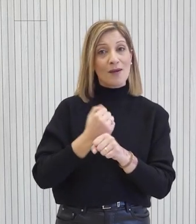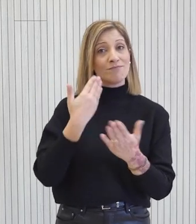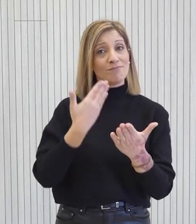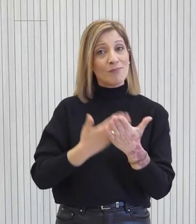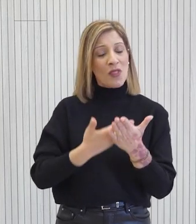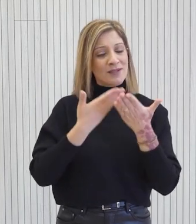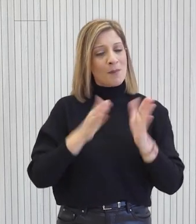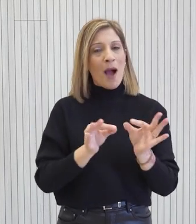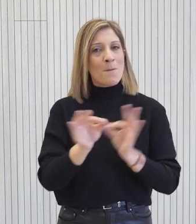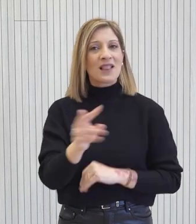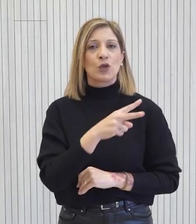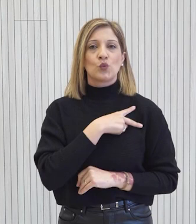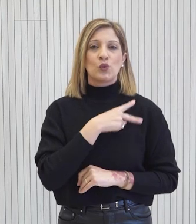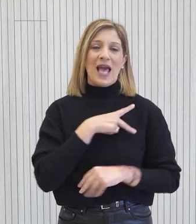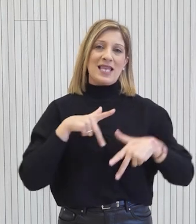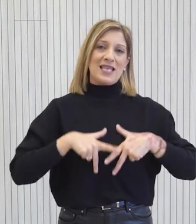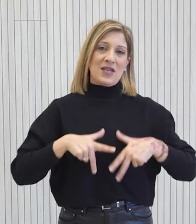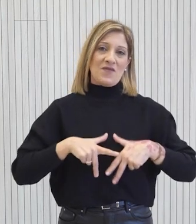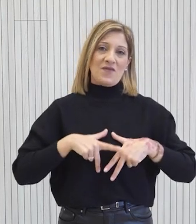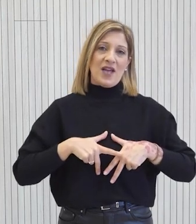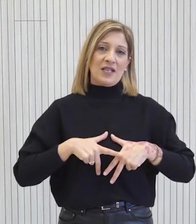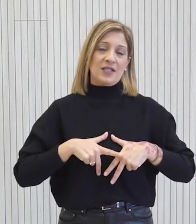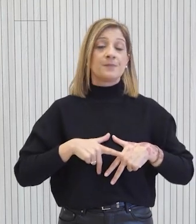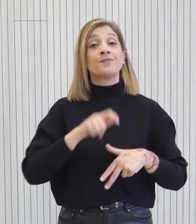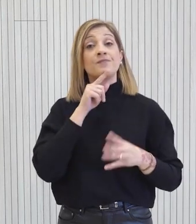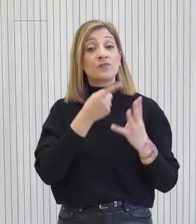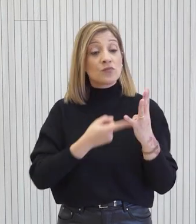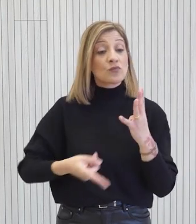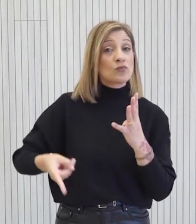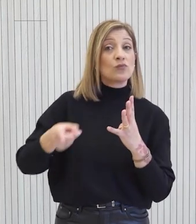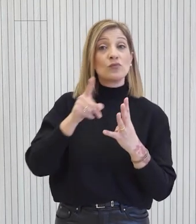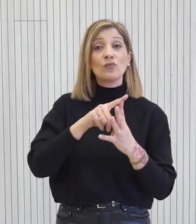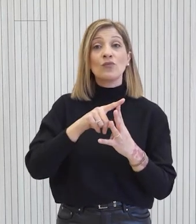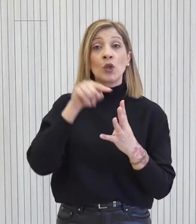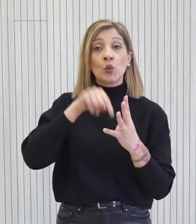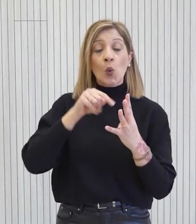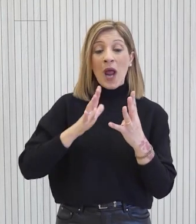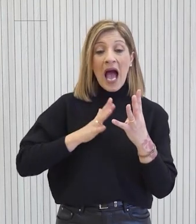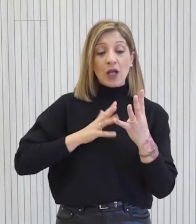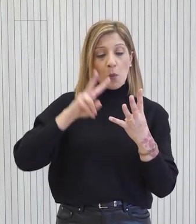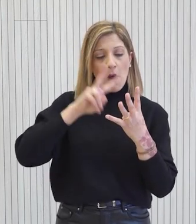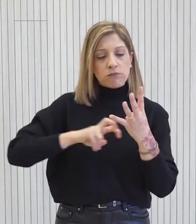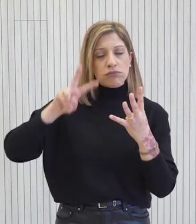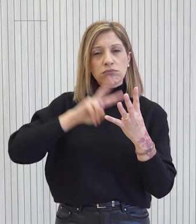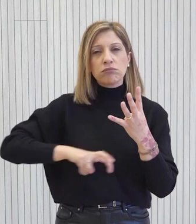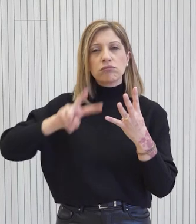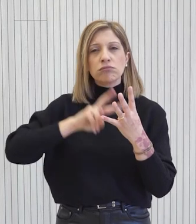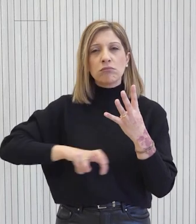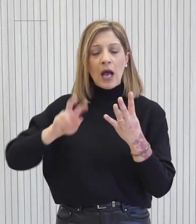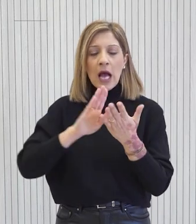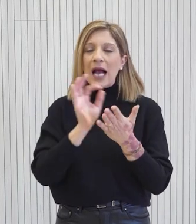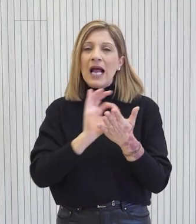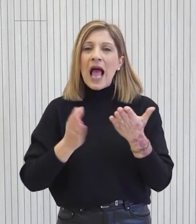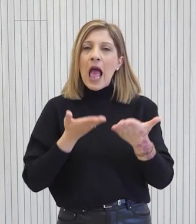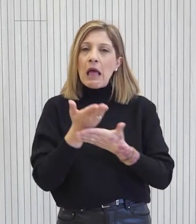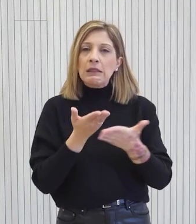των μέτρων που έχουν ήδη ληφθεί. Συγκεκριμένα, έχει υπερδιπλασιαστεί ο αριθμός των εξεταστών της υπηρεσίας ασύλου, με αποτέλεσμα η